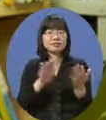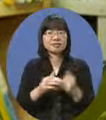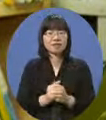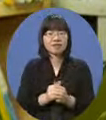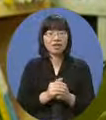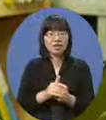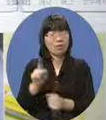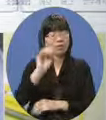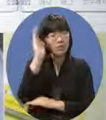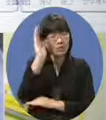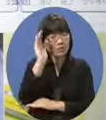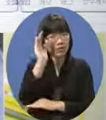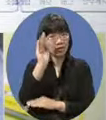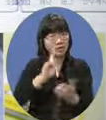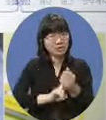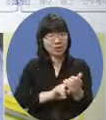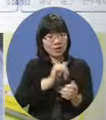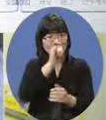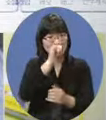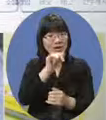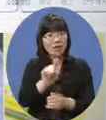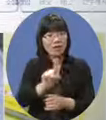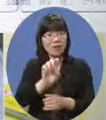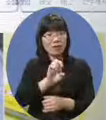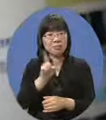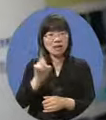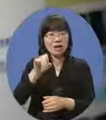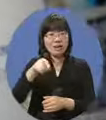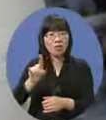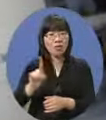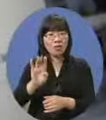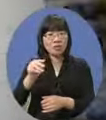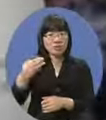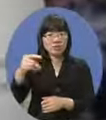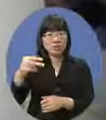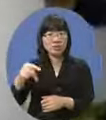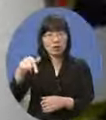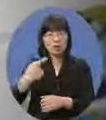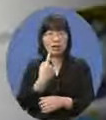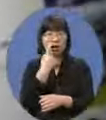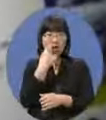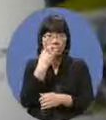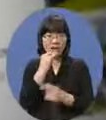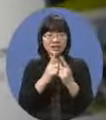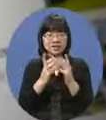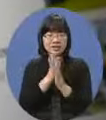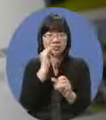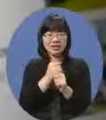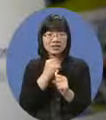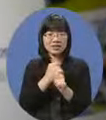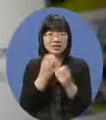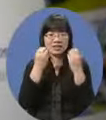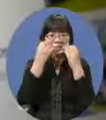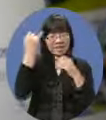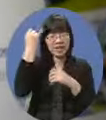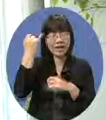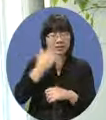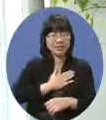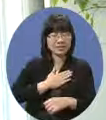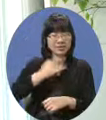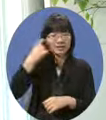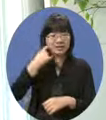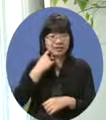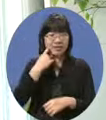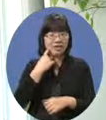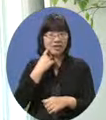어떤 사연이 있냐고요? 그건 바로 파워블로그 엄마표 창의력 감성 놀이터의 주인공이기 때문이죠.